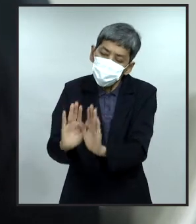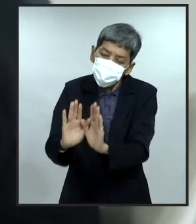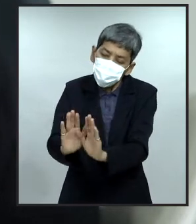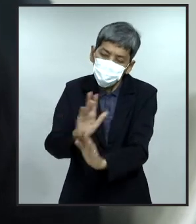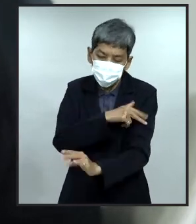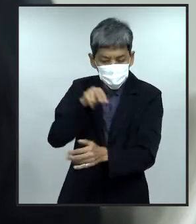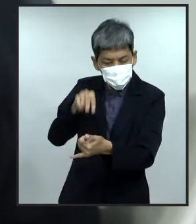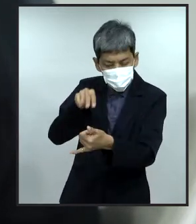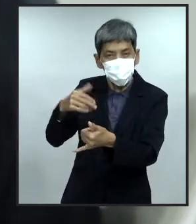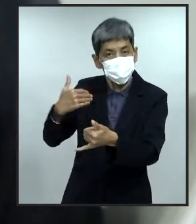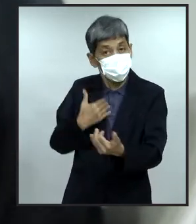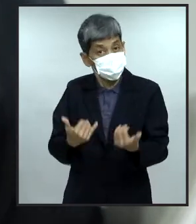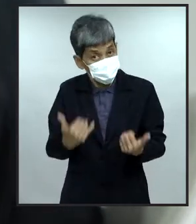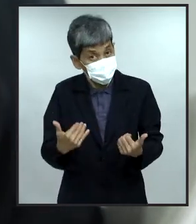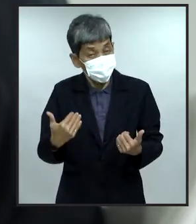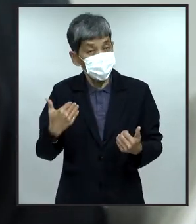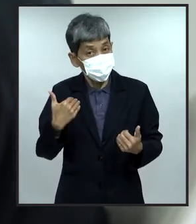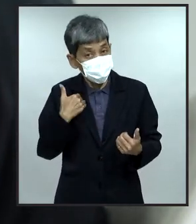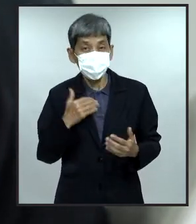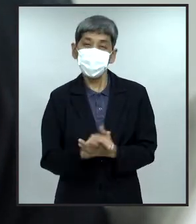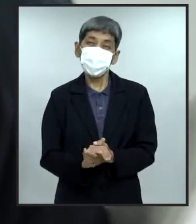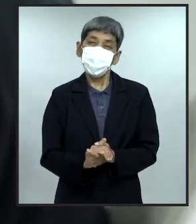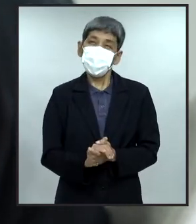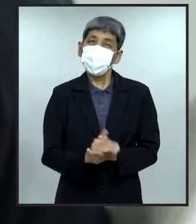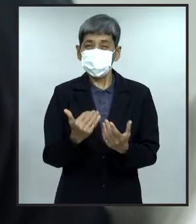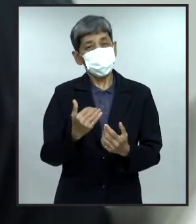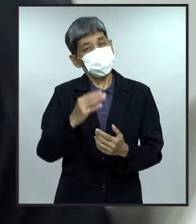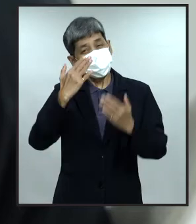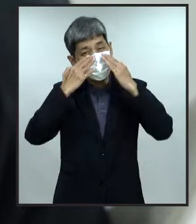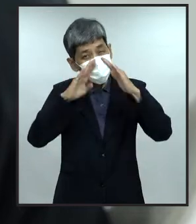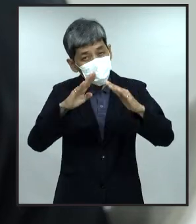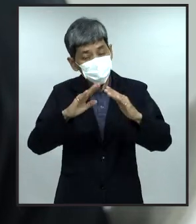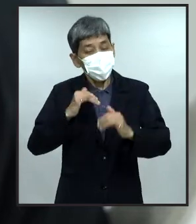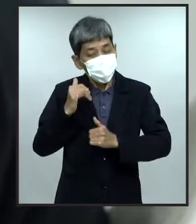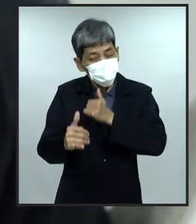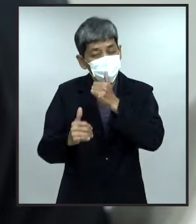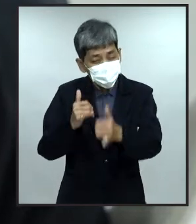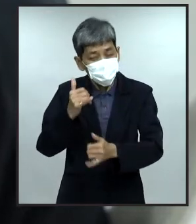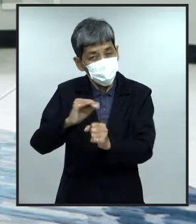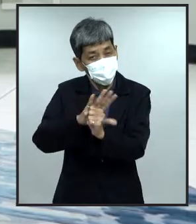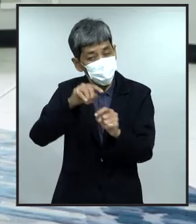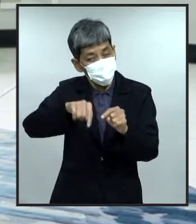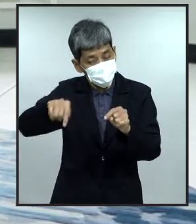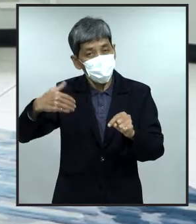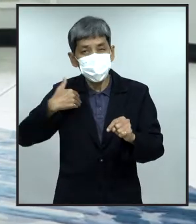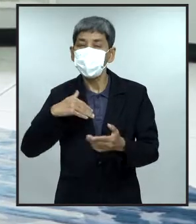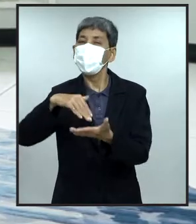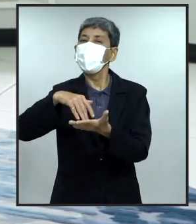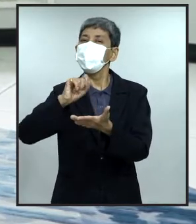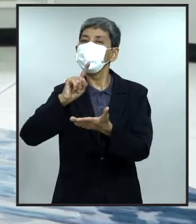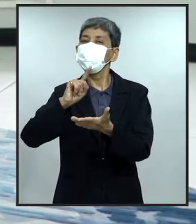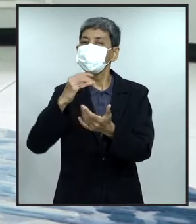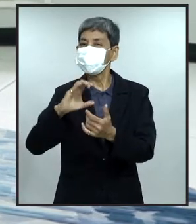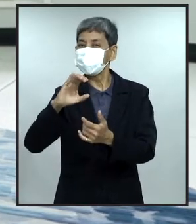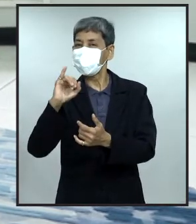ที่นี่เนี่ยตอนนี้มีที่ผ่านมาทั้งหมดเนี่ยครับมีคนตาบอดเข้ามาใช้บริการแล้วกี่คน ศูนย์พักคอยอัน